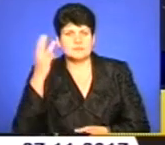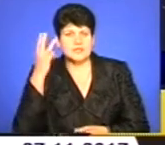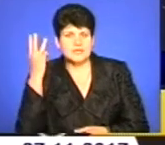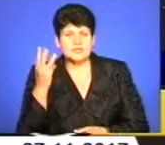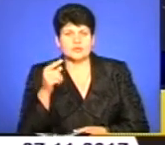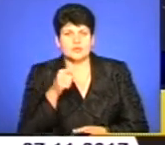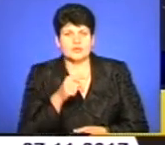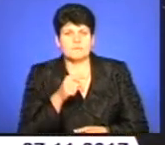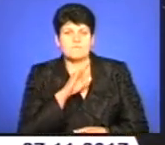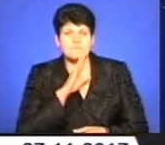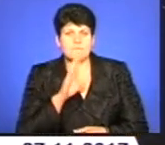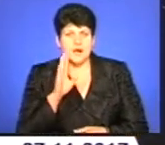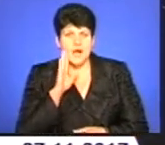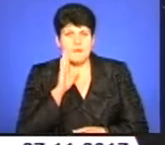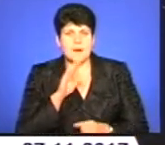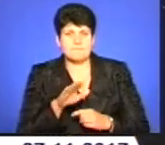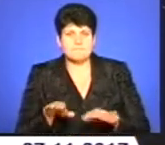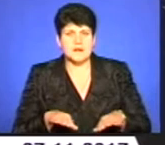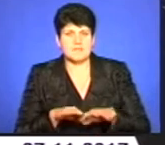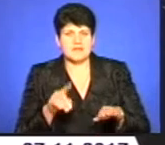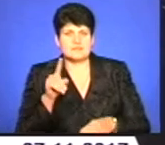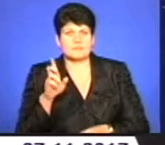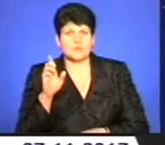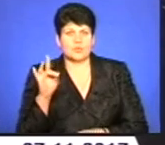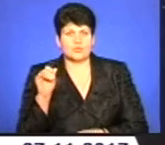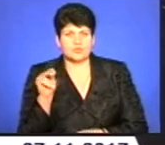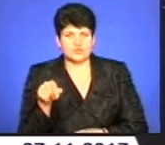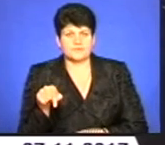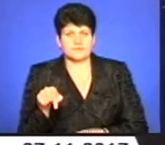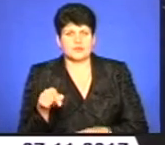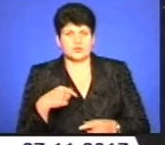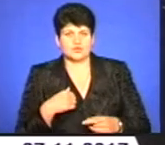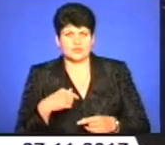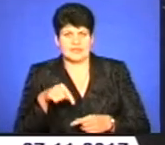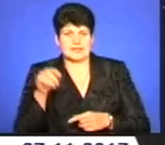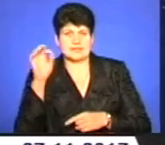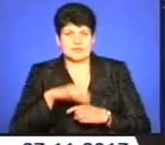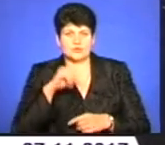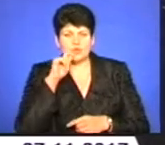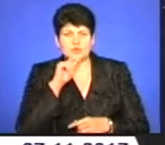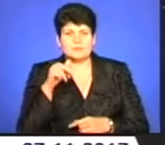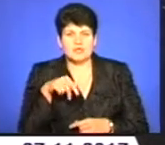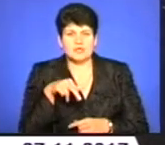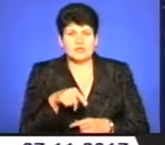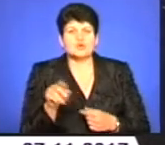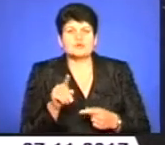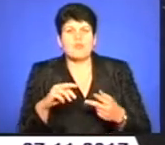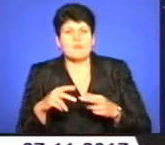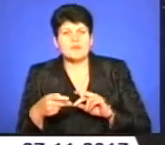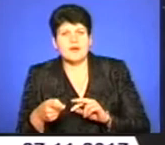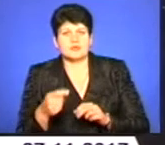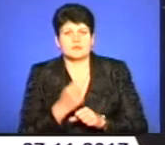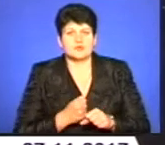То мама в брід, перепливала Збруч. І сюди, на Західну Україну, йшла, щоб щось поміняти або